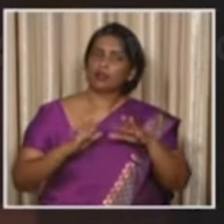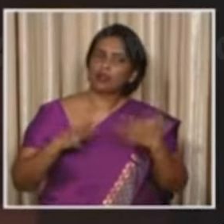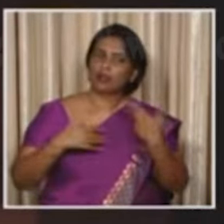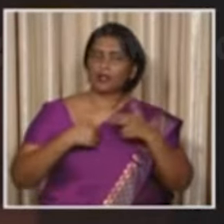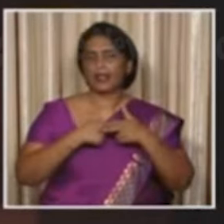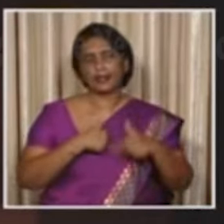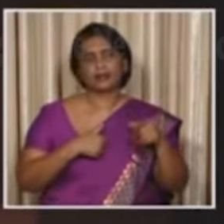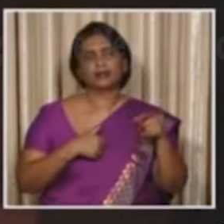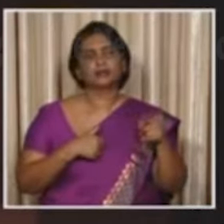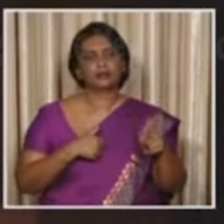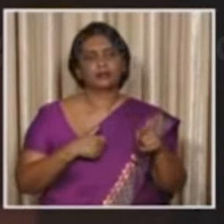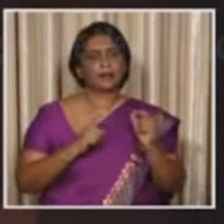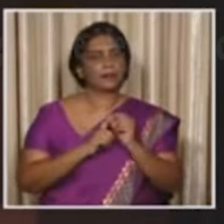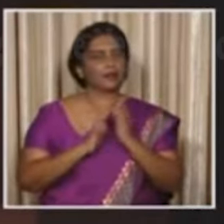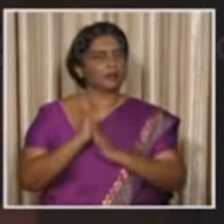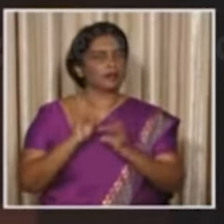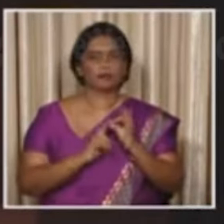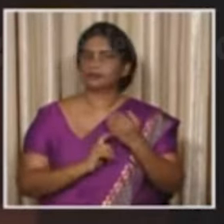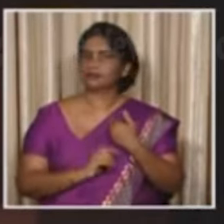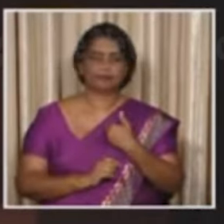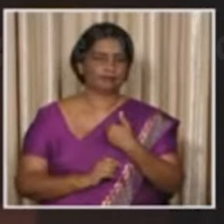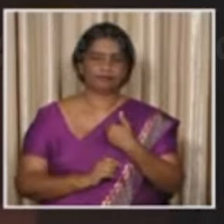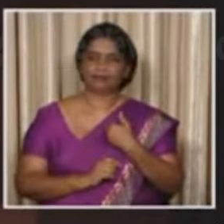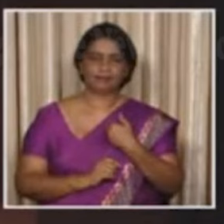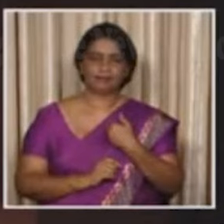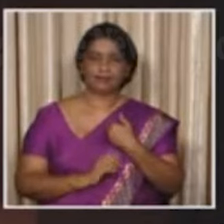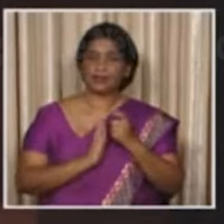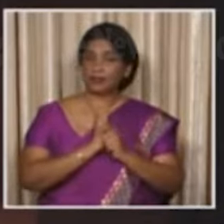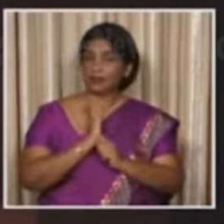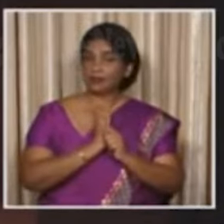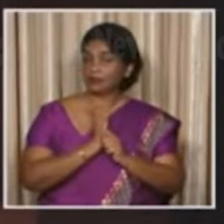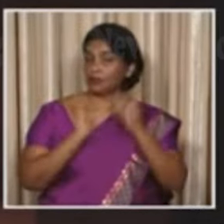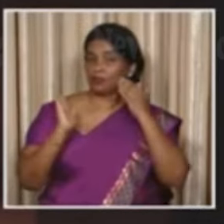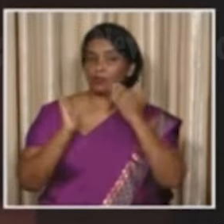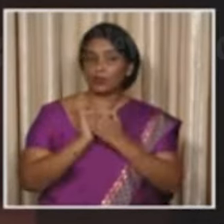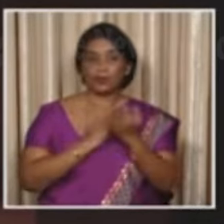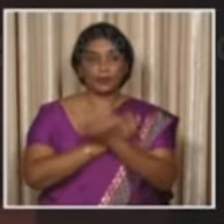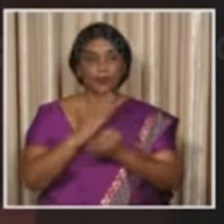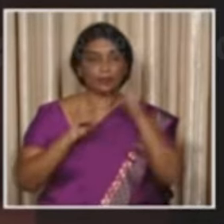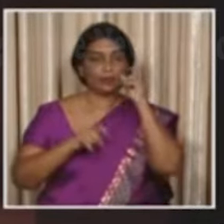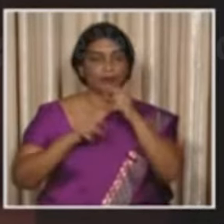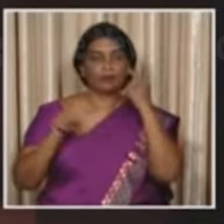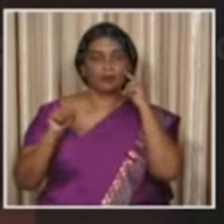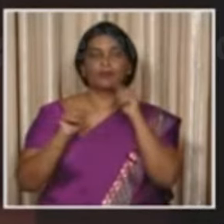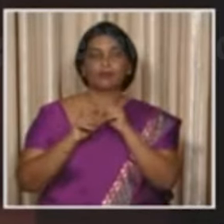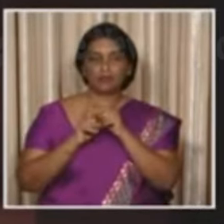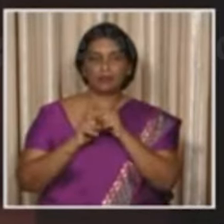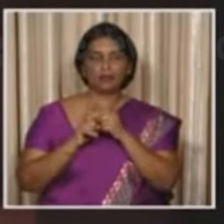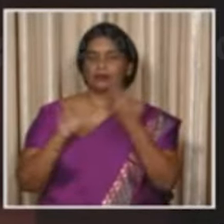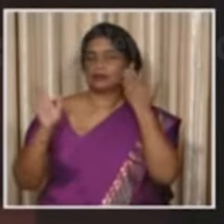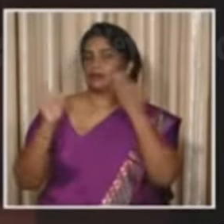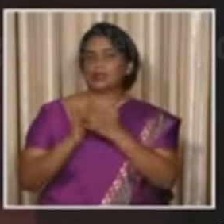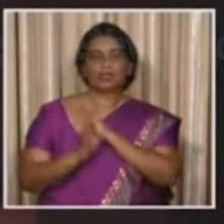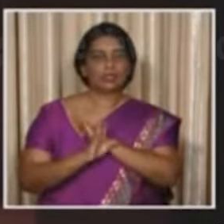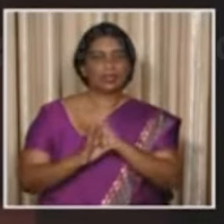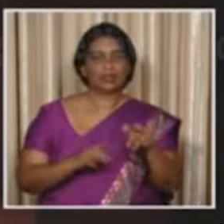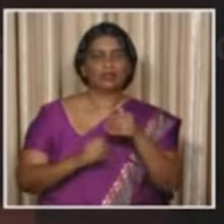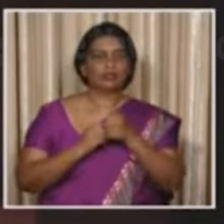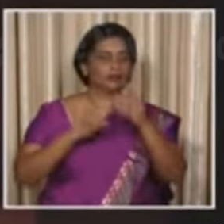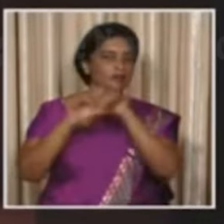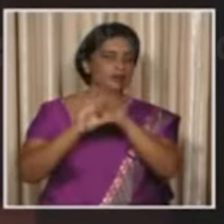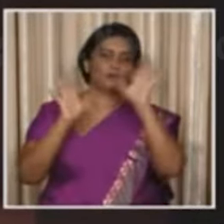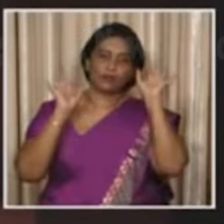හේතුවකටත් ප්‍රසන්න මැතිතුමා අපි කවදාවත් පාතාලය වෙනුවෙන් කුඩුකාරය වෙනුවෙන් කවදාවත් පෙනී හිටලත් නැහැ, පෙනී ඉන්න යන්නෙත්